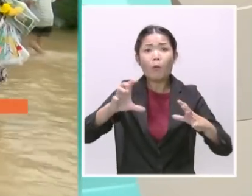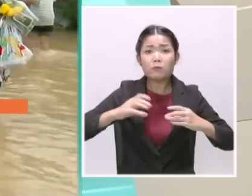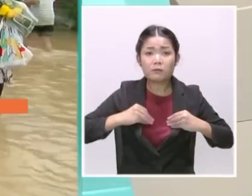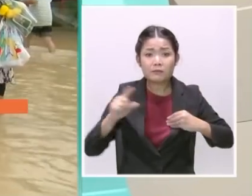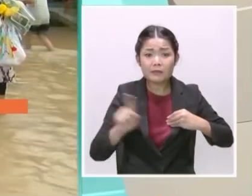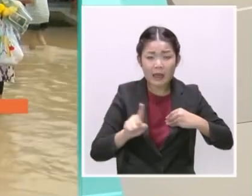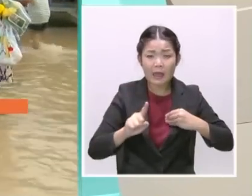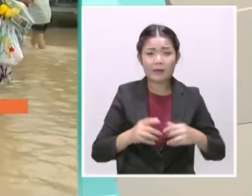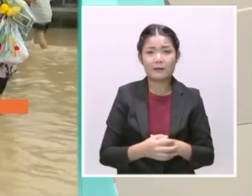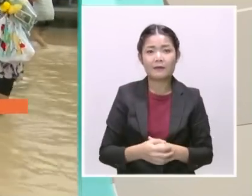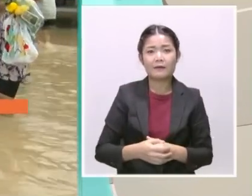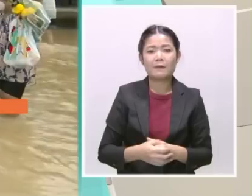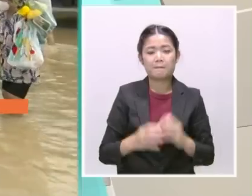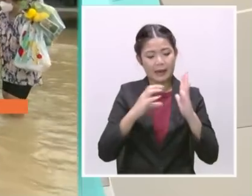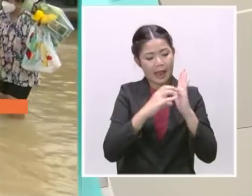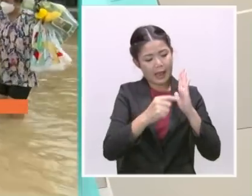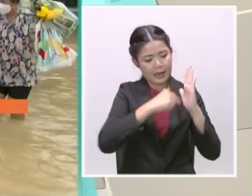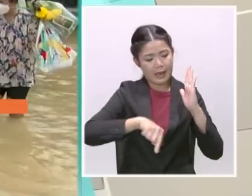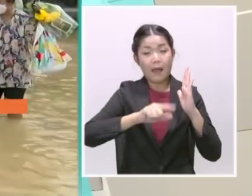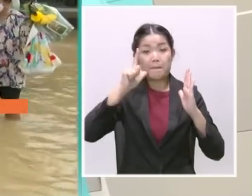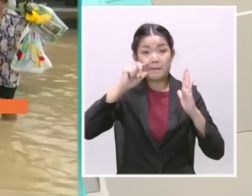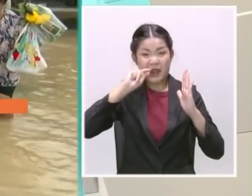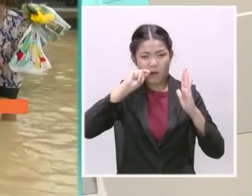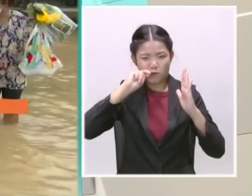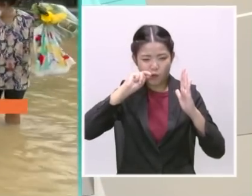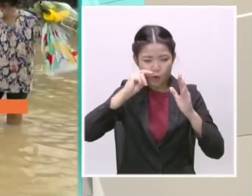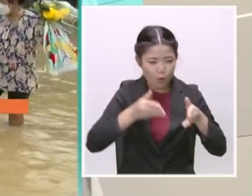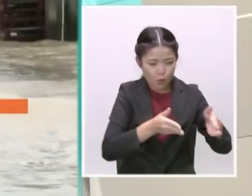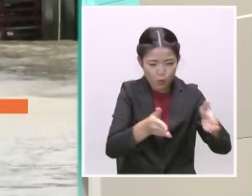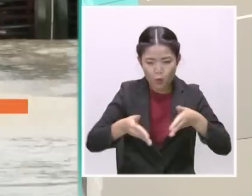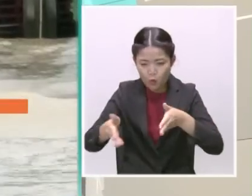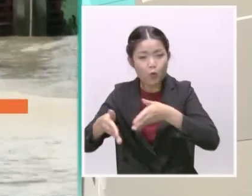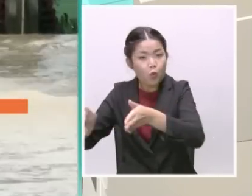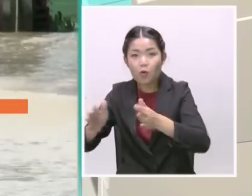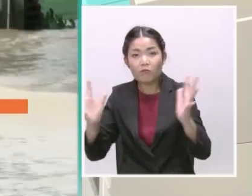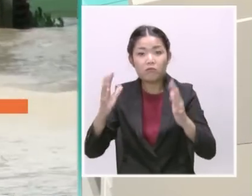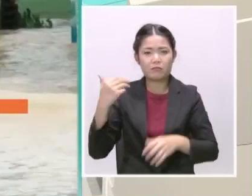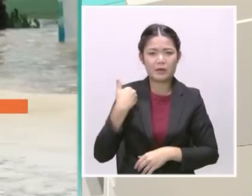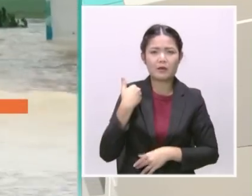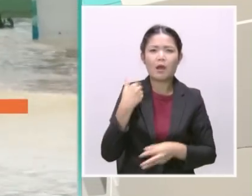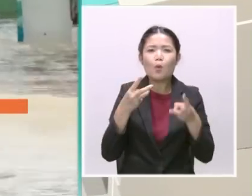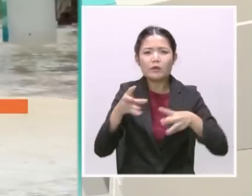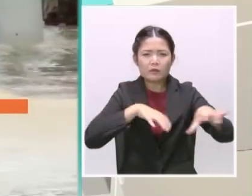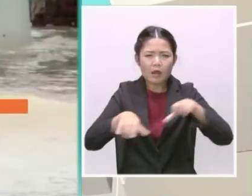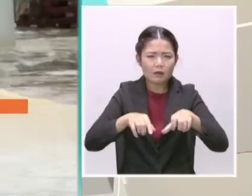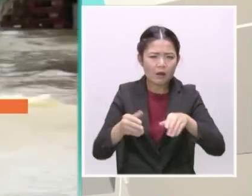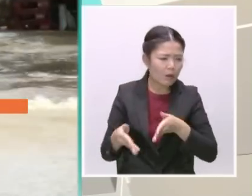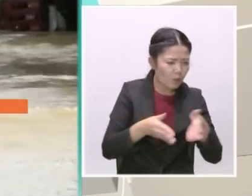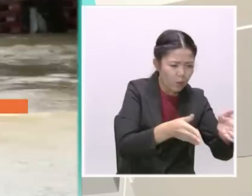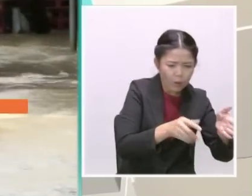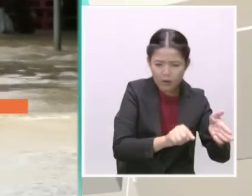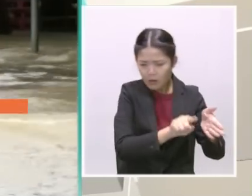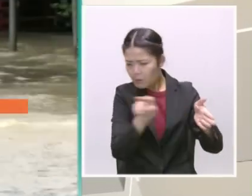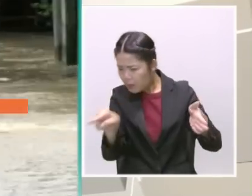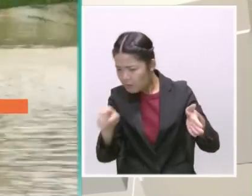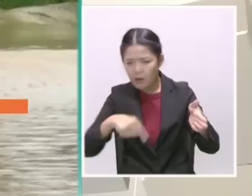ึงว่าที่ราบรภาพคลางของเรามีแ้นำเราพอกเต็ไปหมดนะครับเพราฉนั้ตรเรื่ของการปริหารมันจะชิงซ้าย ชงขวาสงข